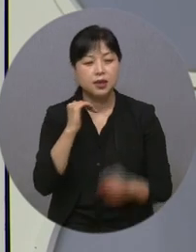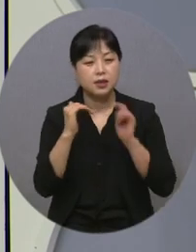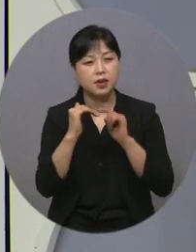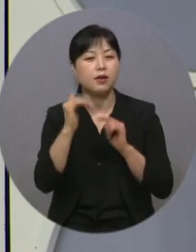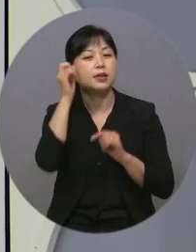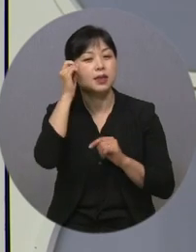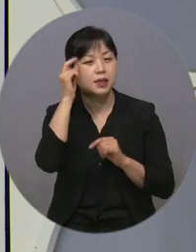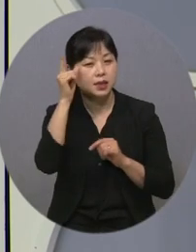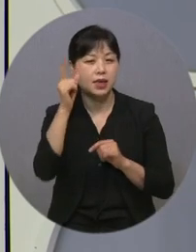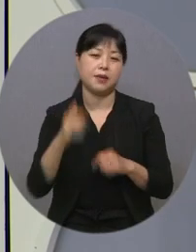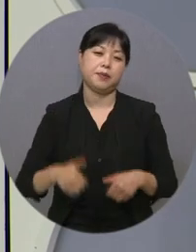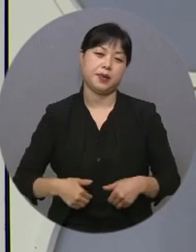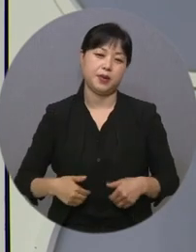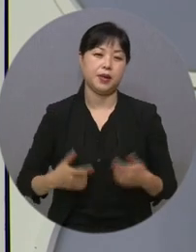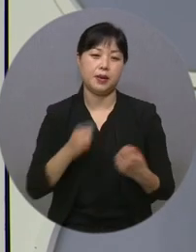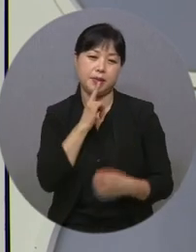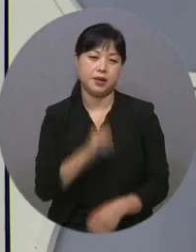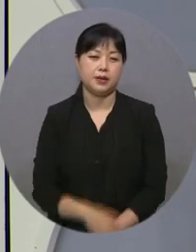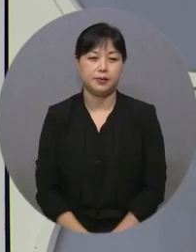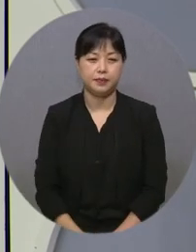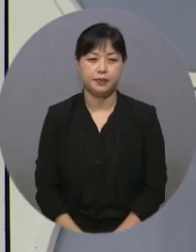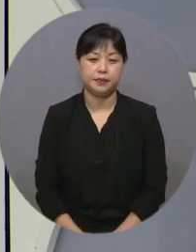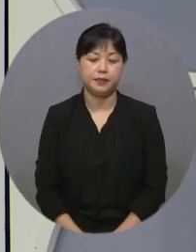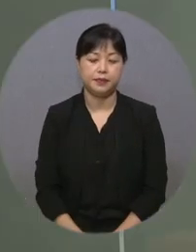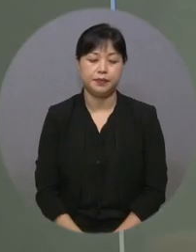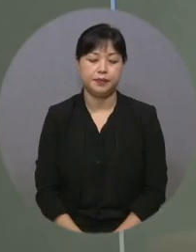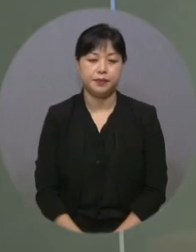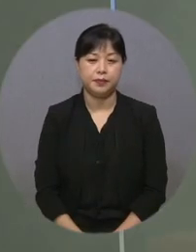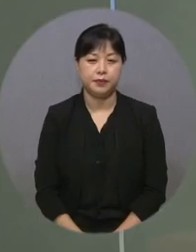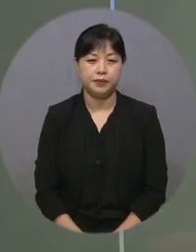그렇게 말씀드리고 싶습니다. 네.